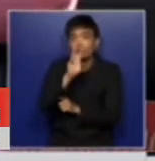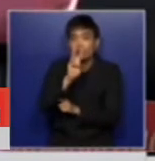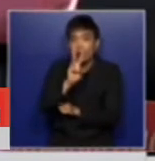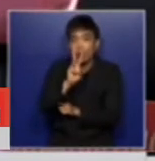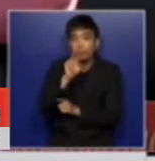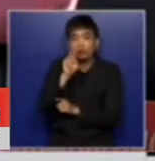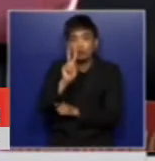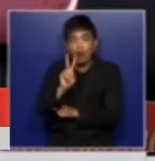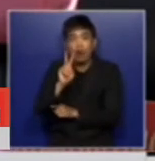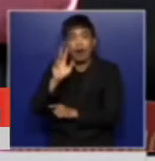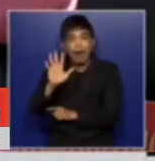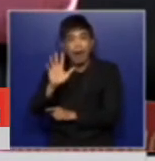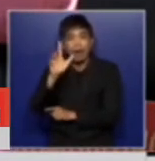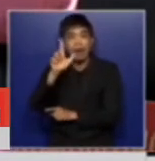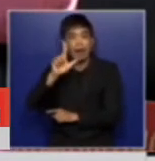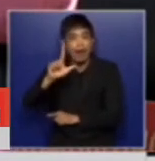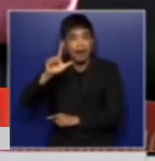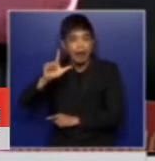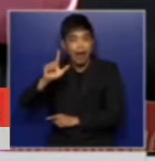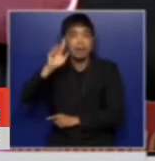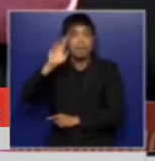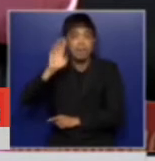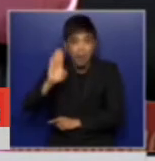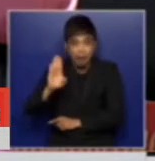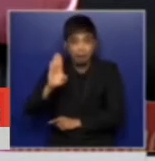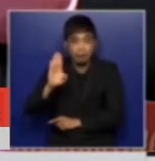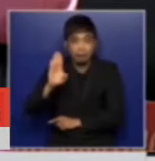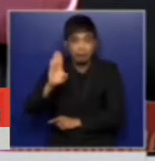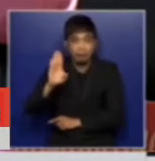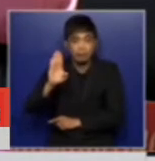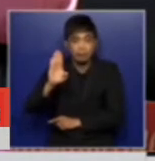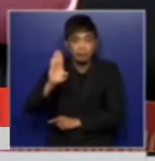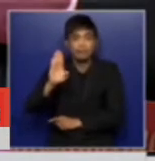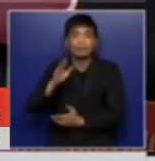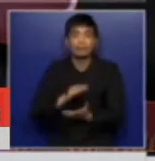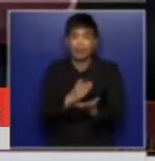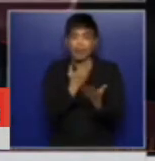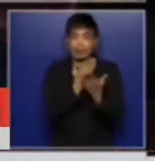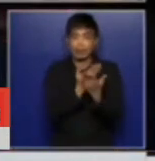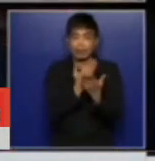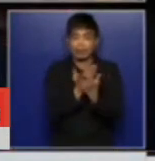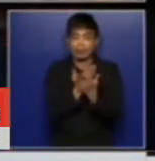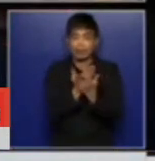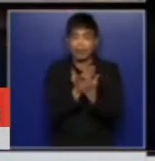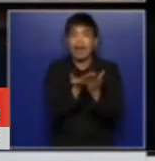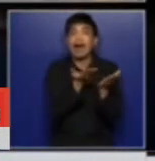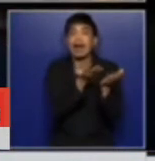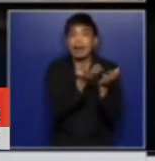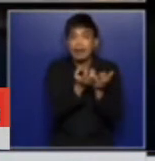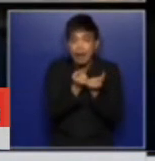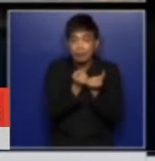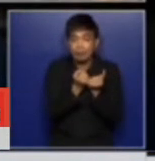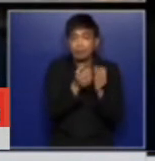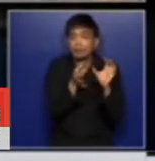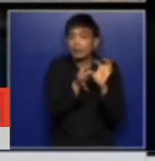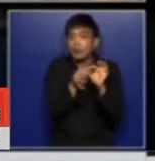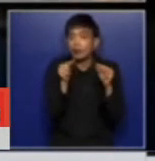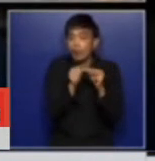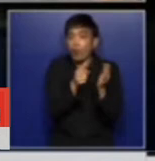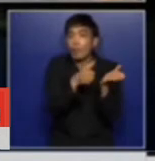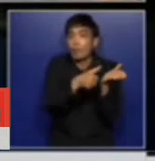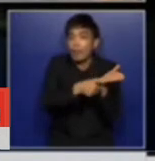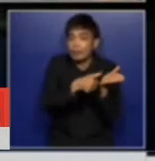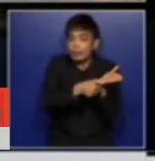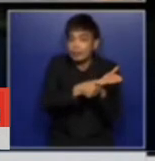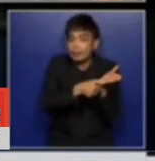2.625 ล้านล้านบาทในขณะที่รายได้ที่มาจากการจัดเก็บภาษีท่